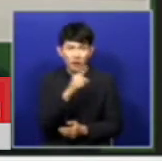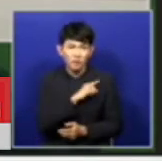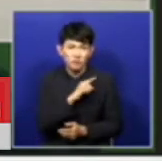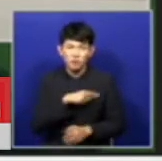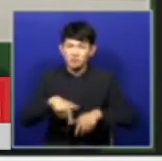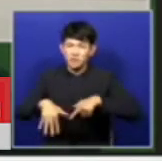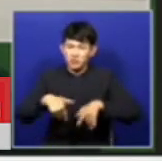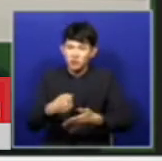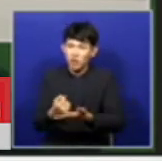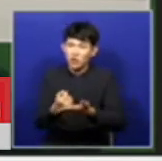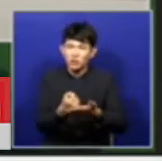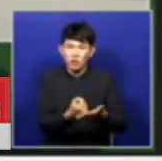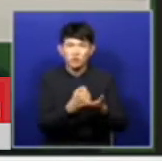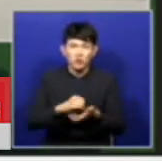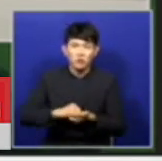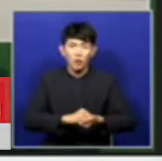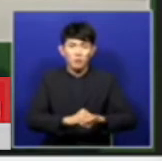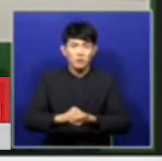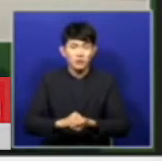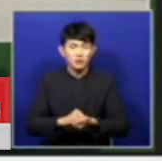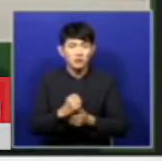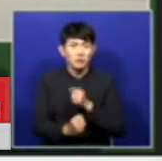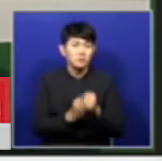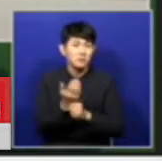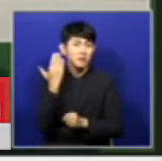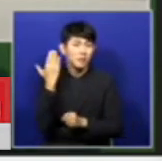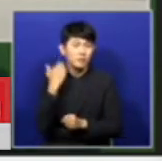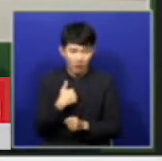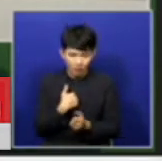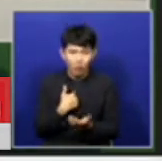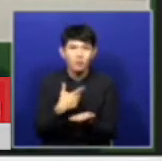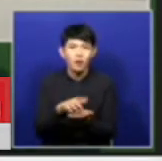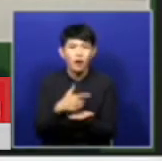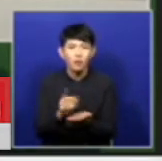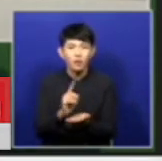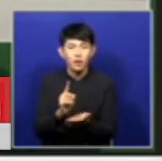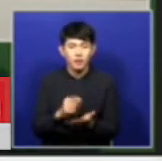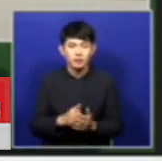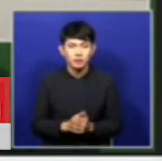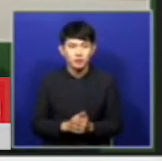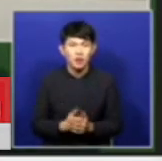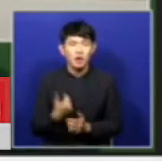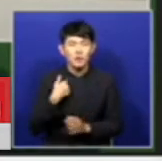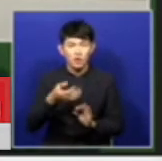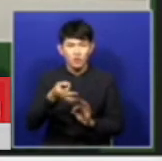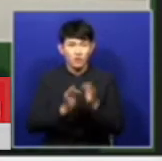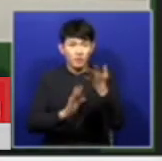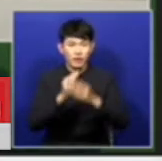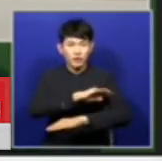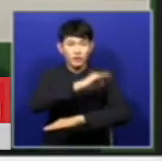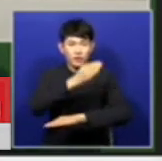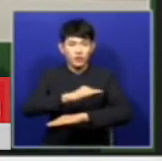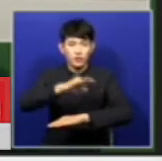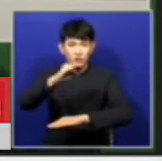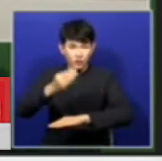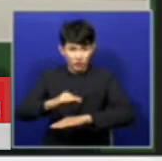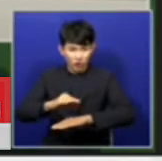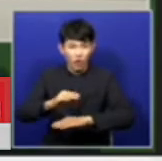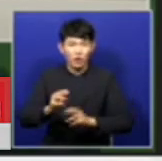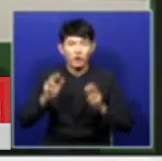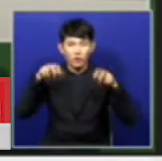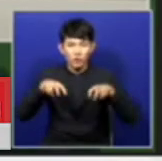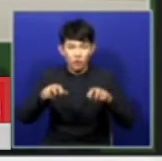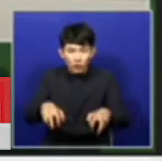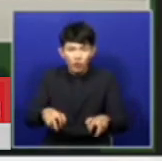ช่วยดับไฟนะครับปีล่าสุดผมเล่าสถานการณ์ให้ฟังก็คือมีเหตุการณ์ไฟไหม้อยู่บนดอยสุเทพจังหวัดเชียงใหม่เป็นเวลาหล